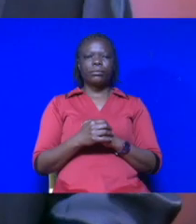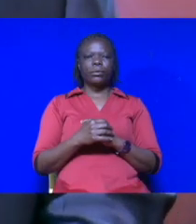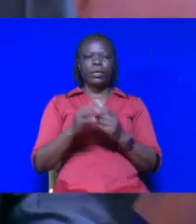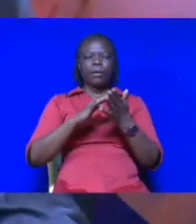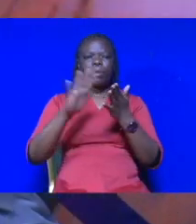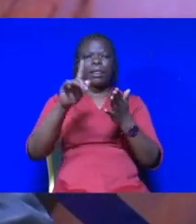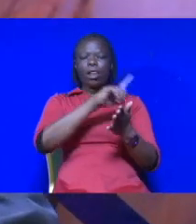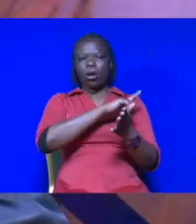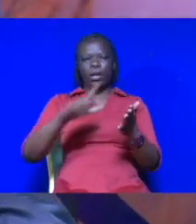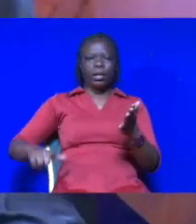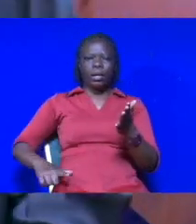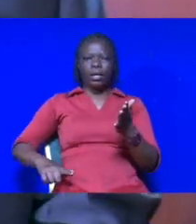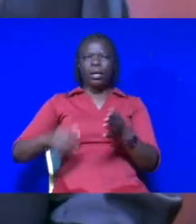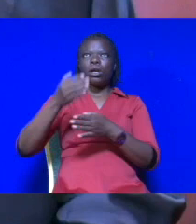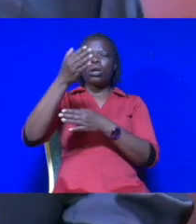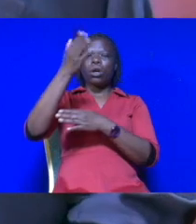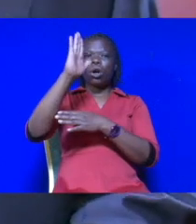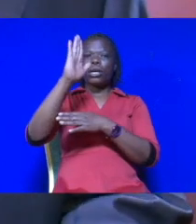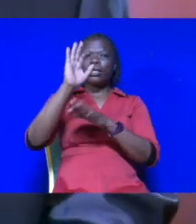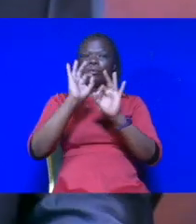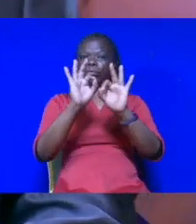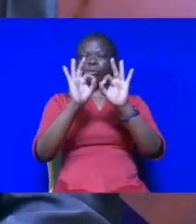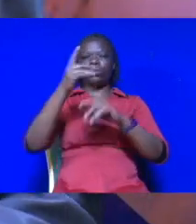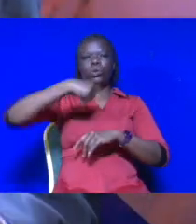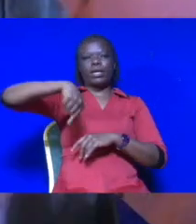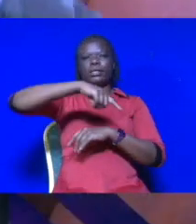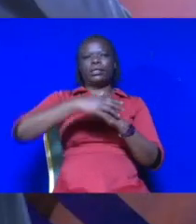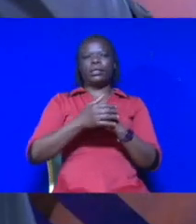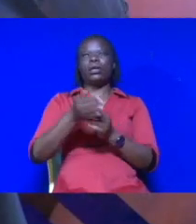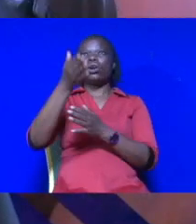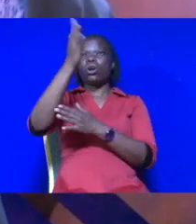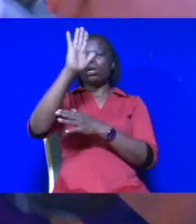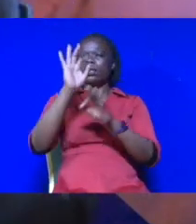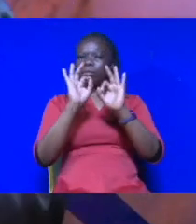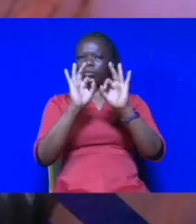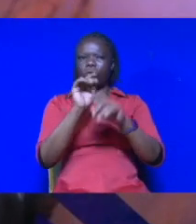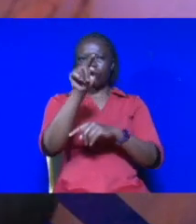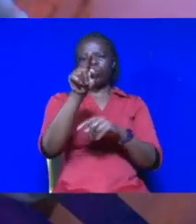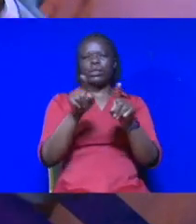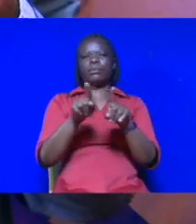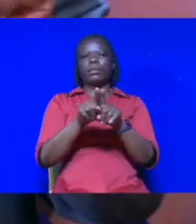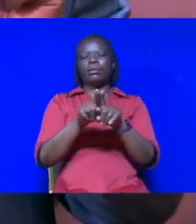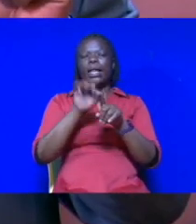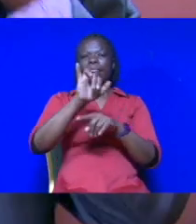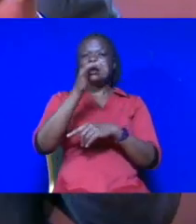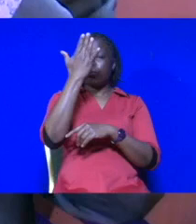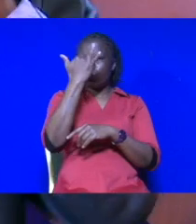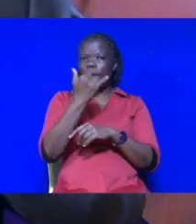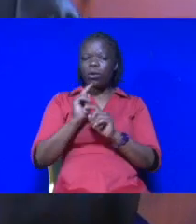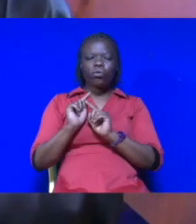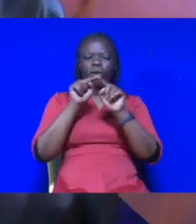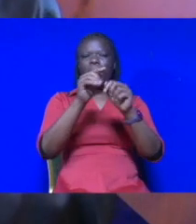Bwana sifiwe. Mungu amekuwa mwema kwetu. Mungu amekuwa mwema kwako. Ndiyo sababu